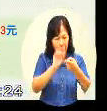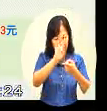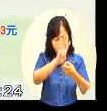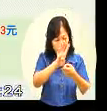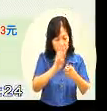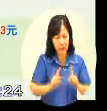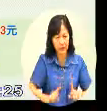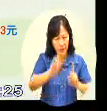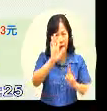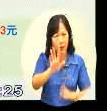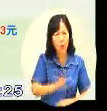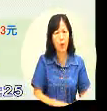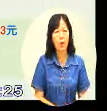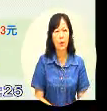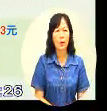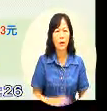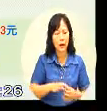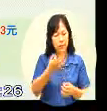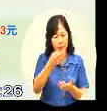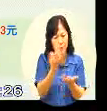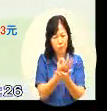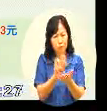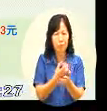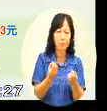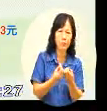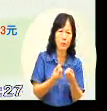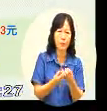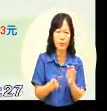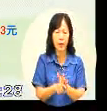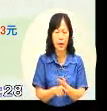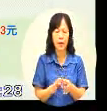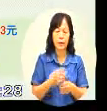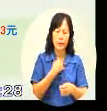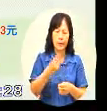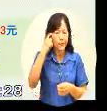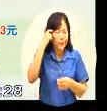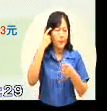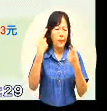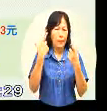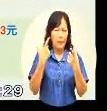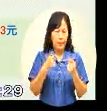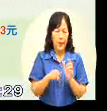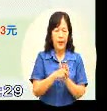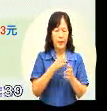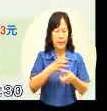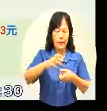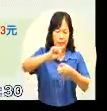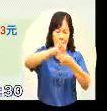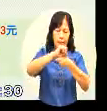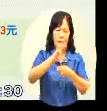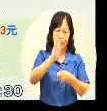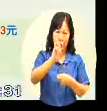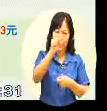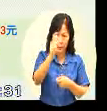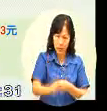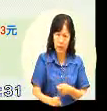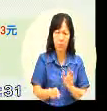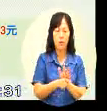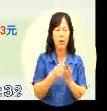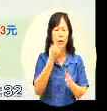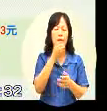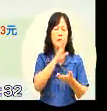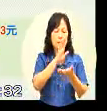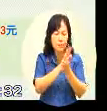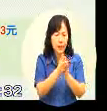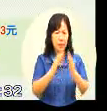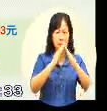4%， 那钱不够怎么办呢？只微调 4%， 你本来可以多收30亿的，那你就用市